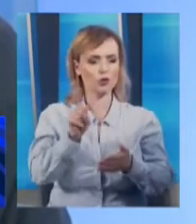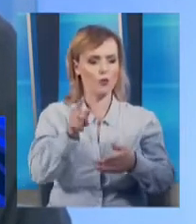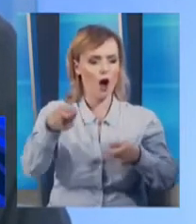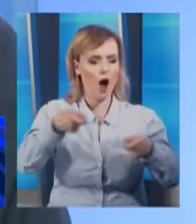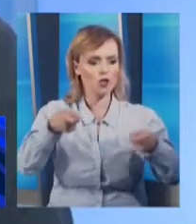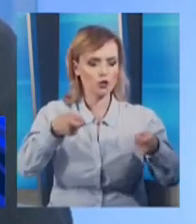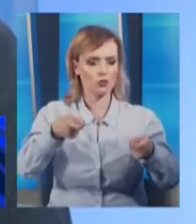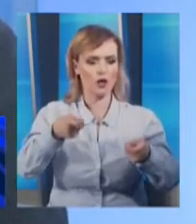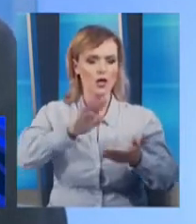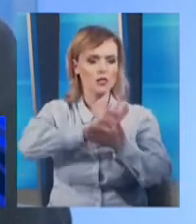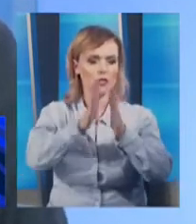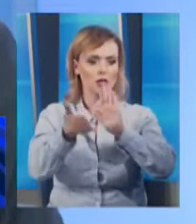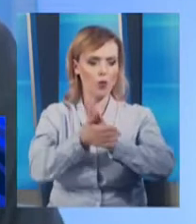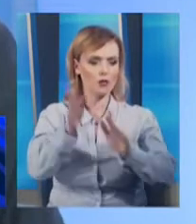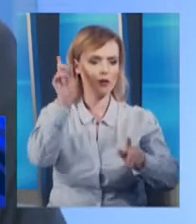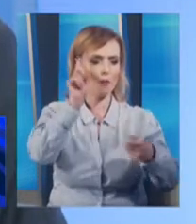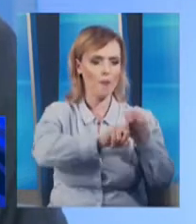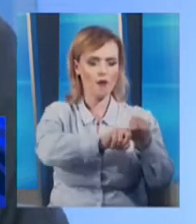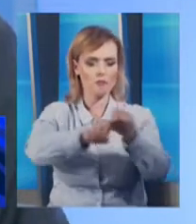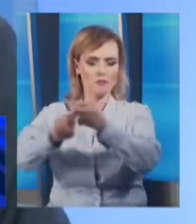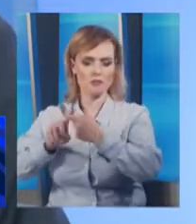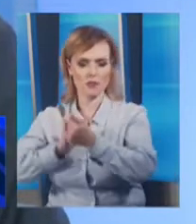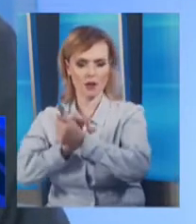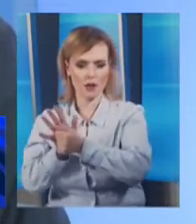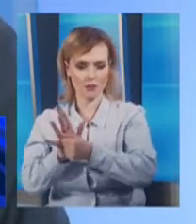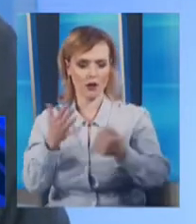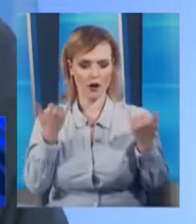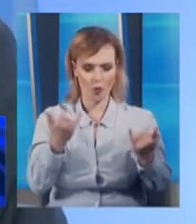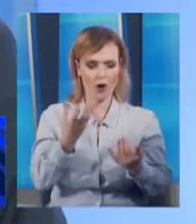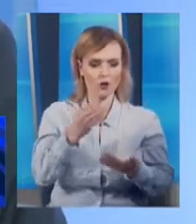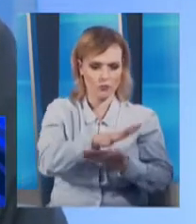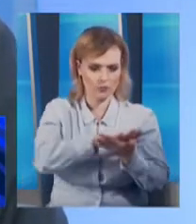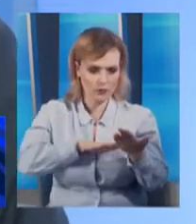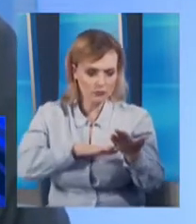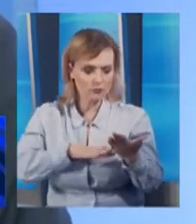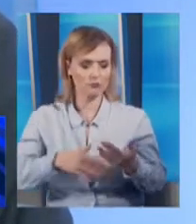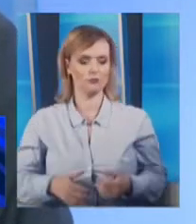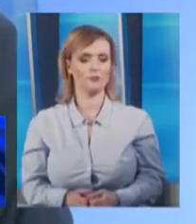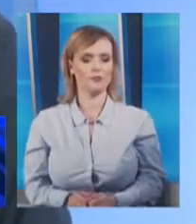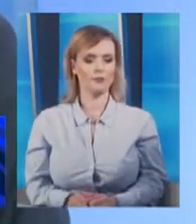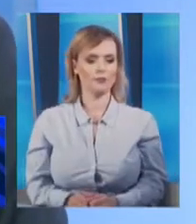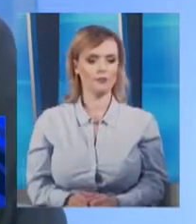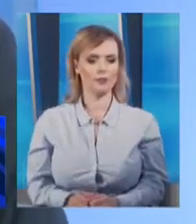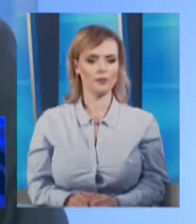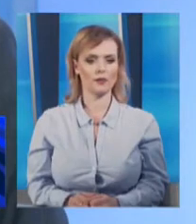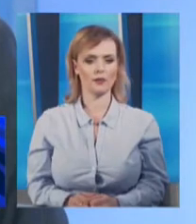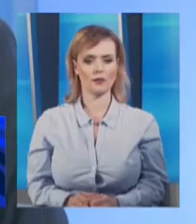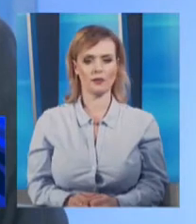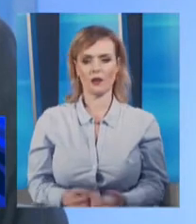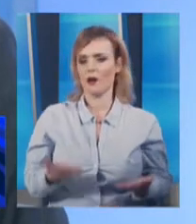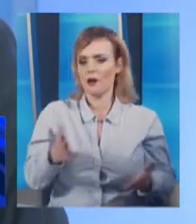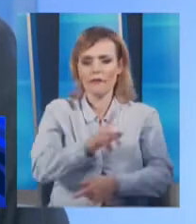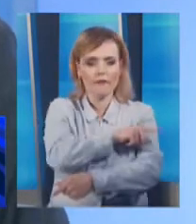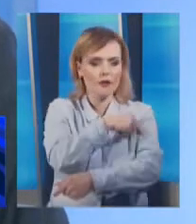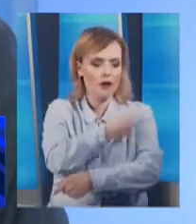gestiona situația pandemică în care ne scufundăm, deja suntem scufundați, medicii sunt la